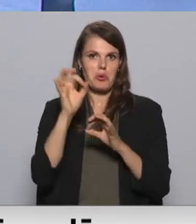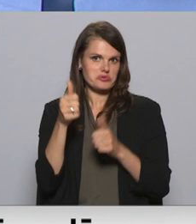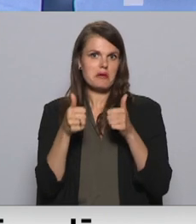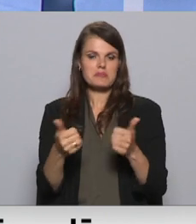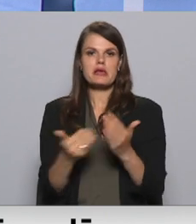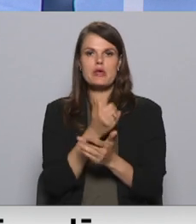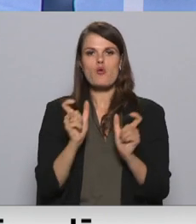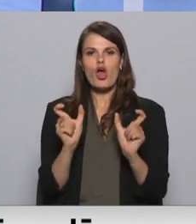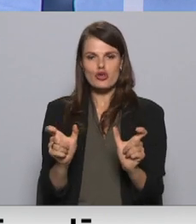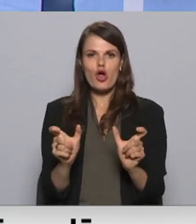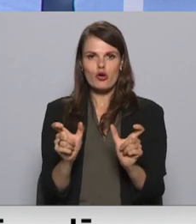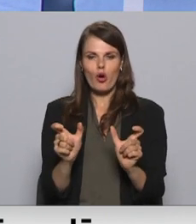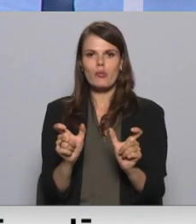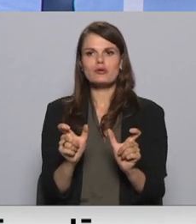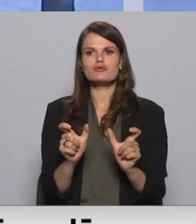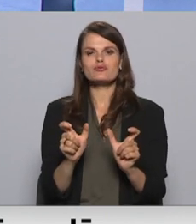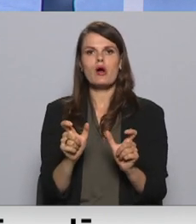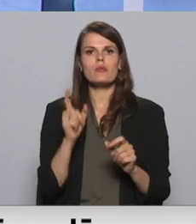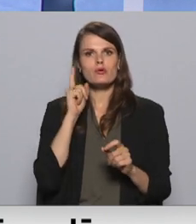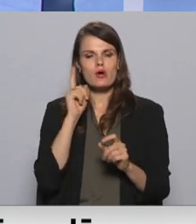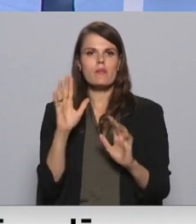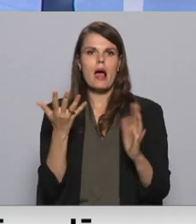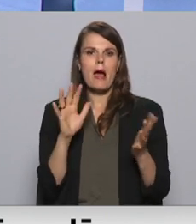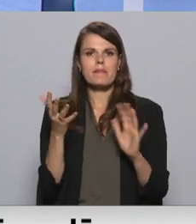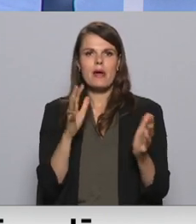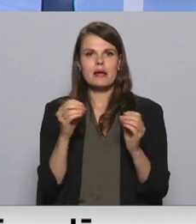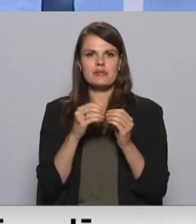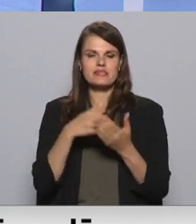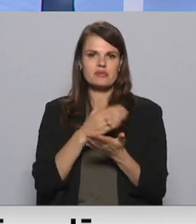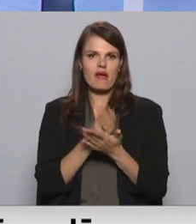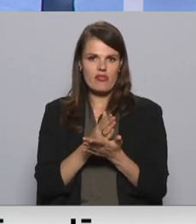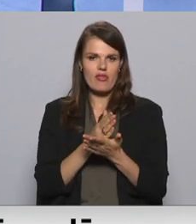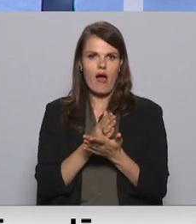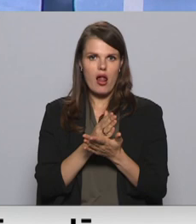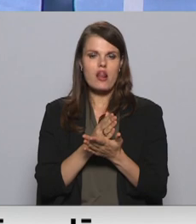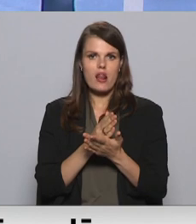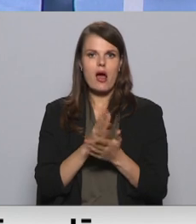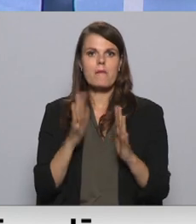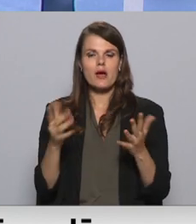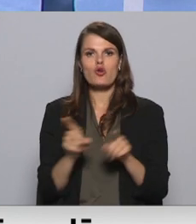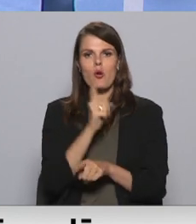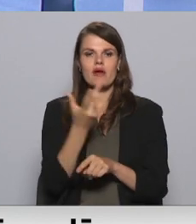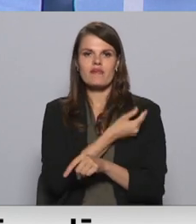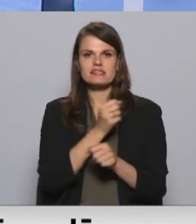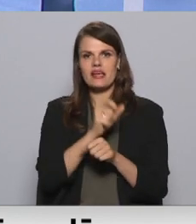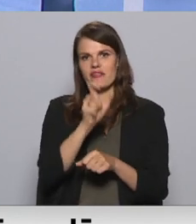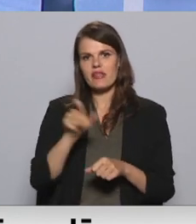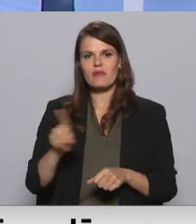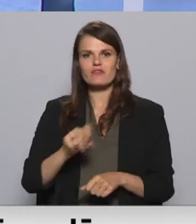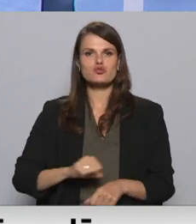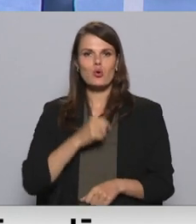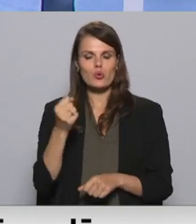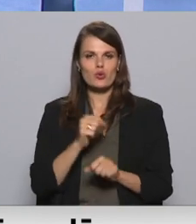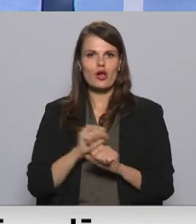jaunie ierobežojumi neskaršot vairāk par desmito daļu darbinieku. Taču obligātu vakcinācijas prasību darbiniekiem visgrūtāk